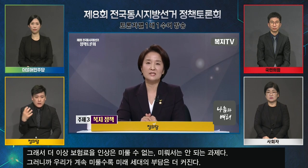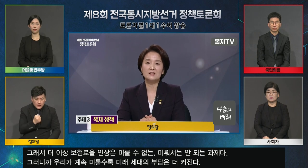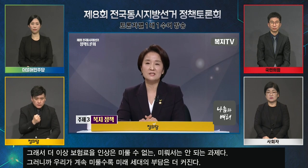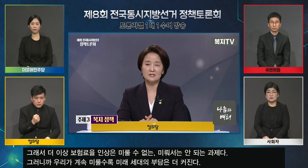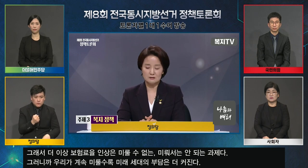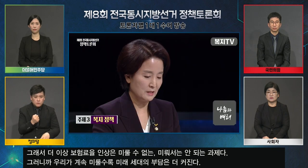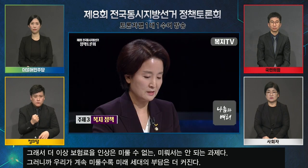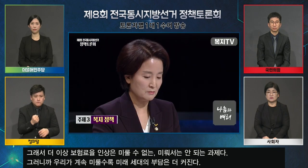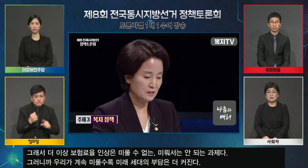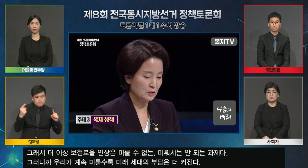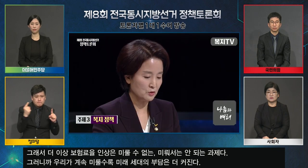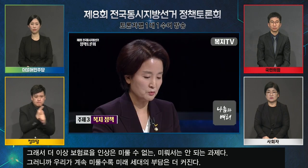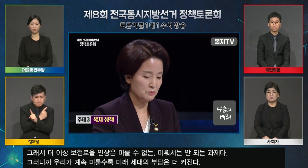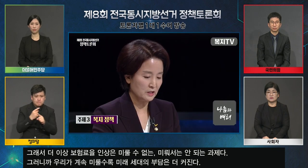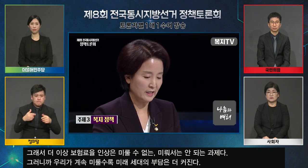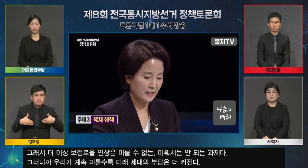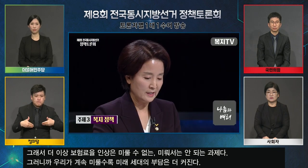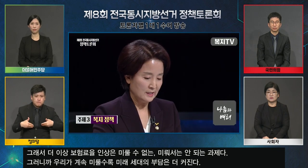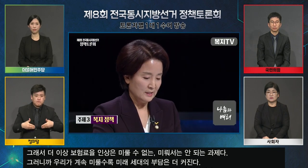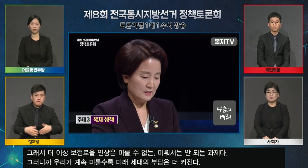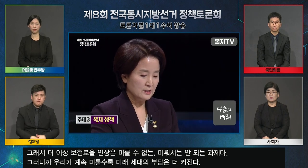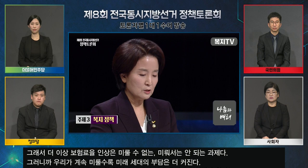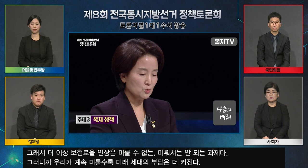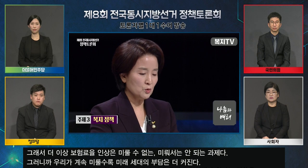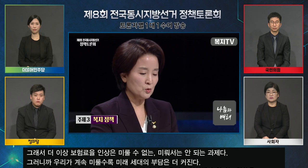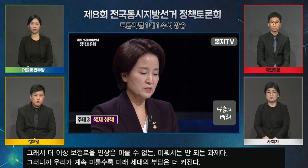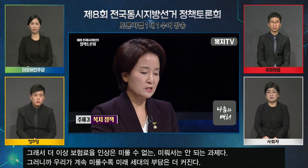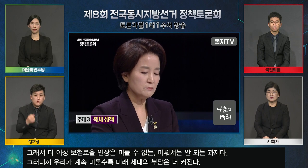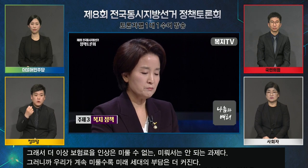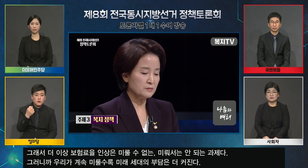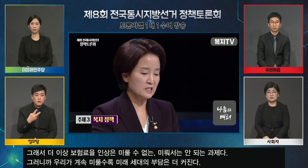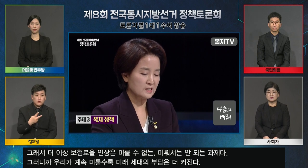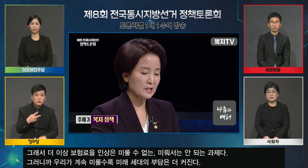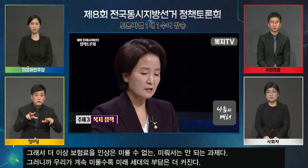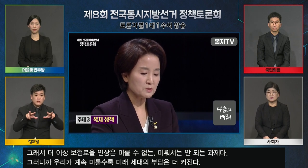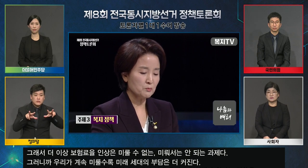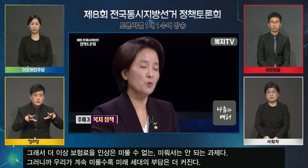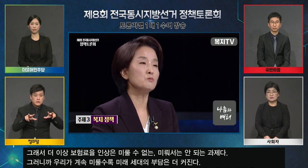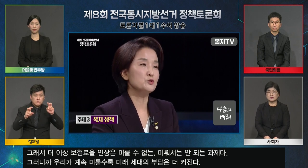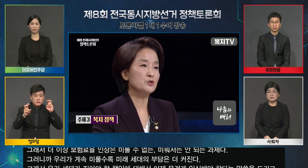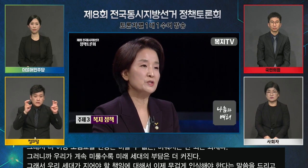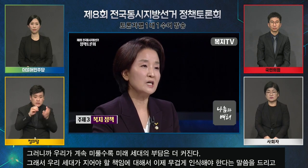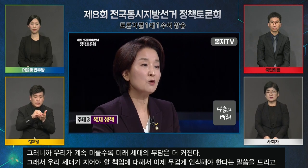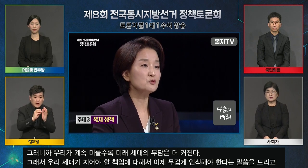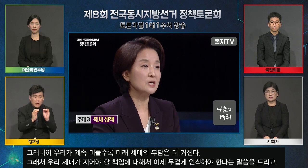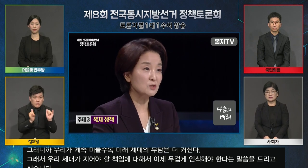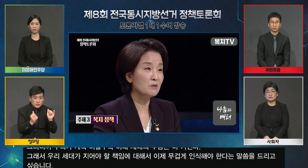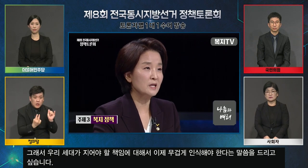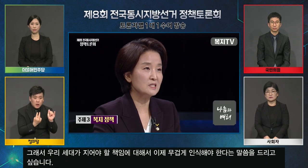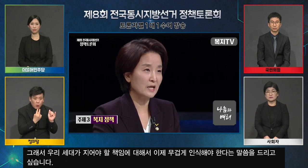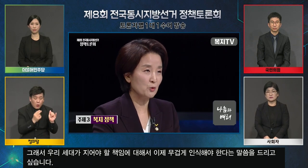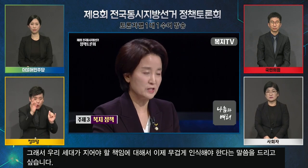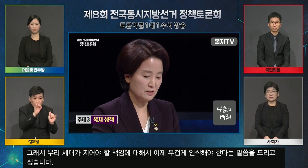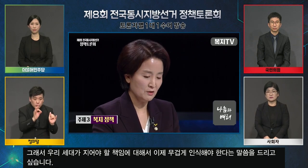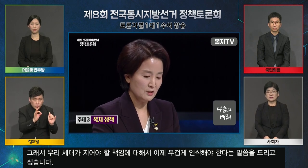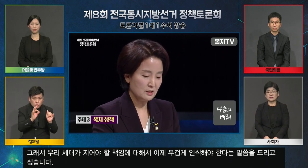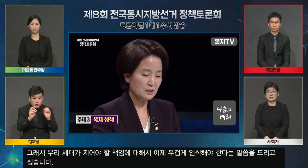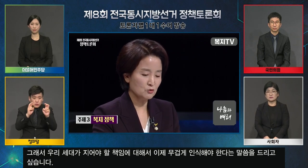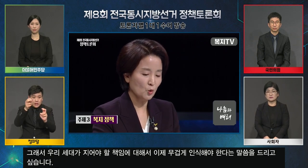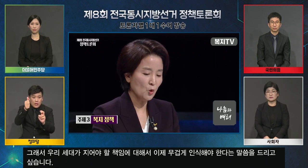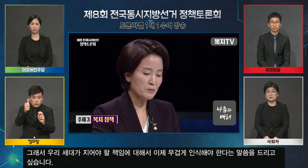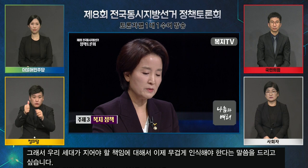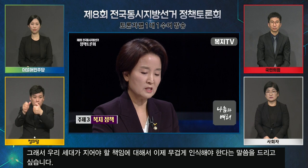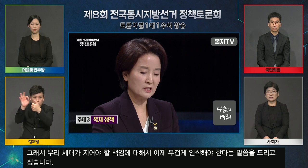인식해야 된다는 말씀을 드리고 싶습니다. 그리고 지금 직장 가입자 보험료는 사업주가 절반을 내고 있죠.